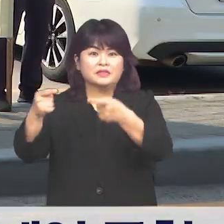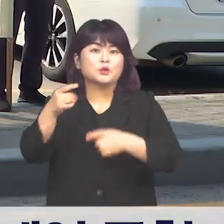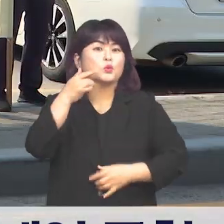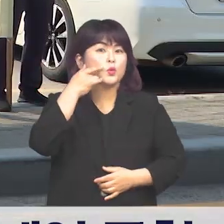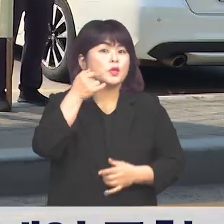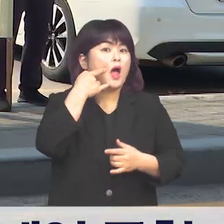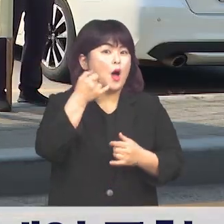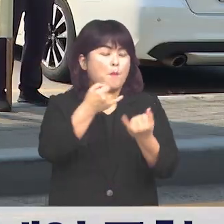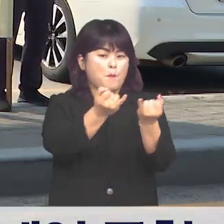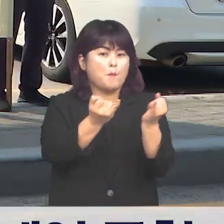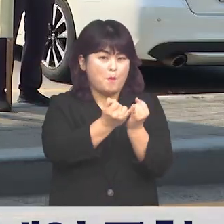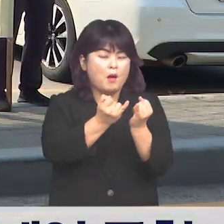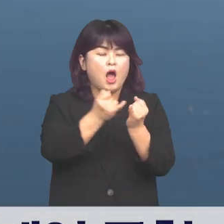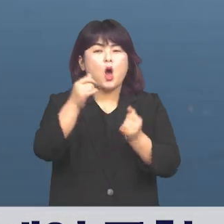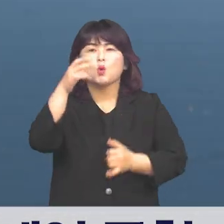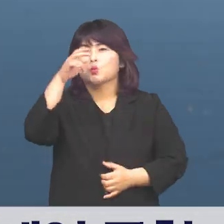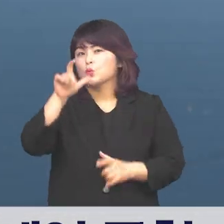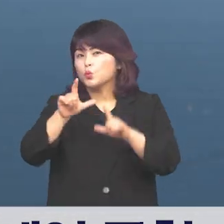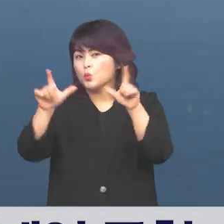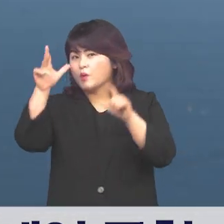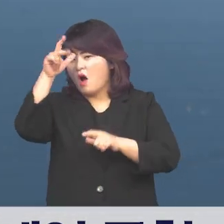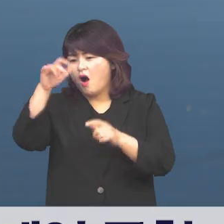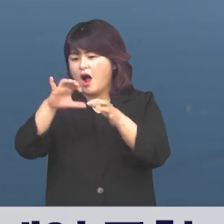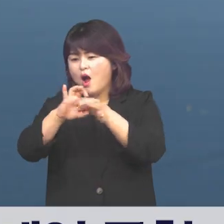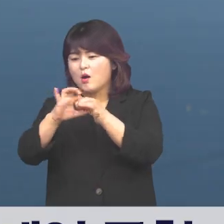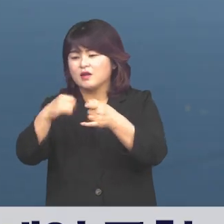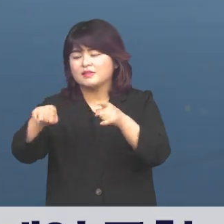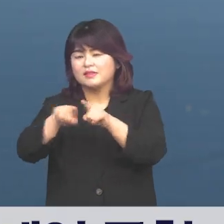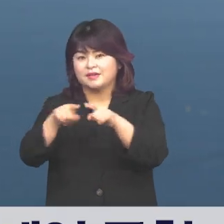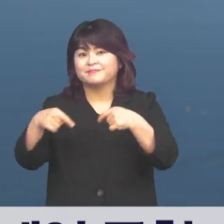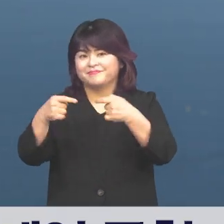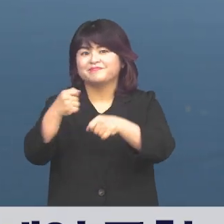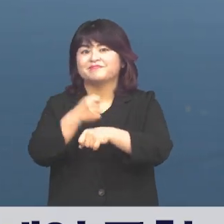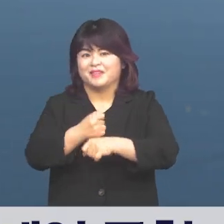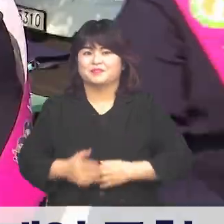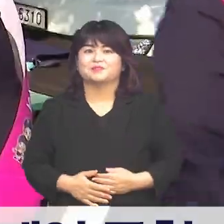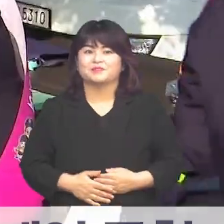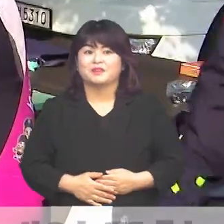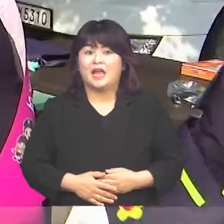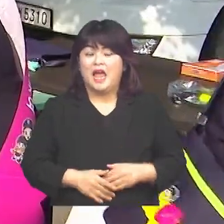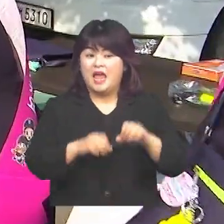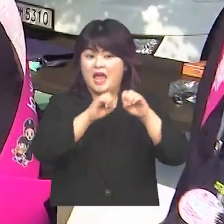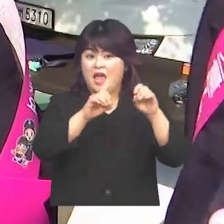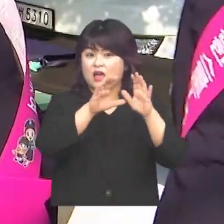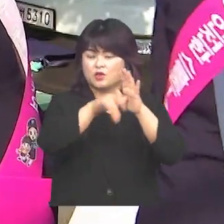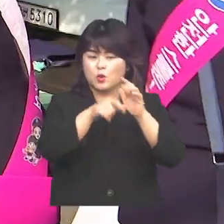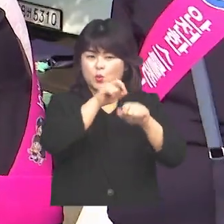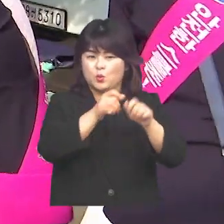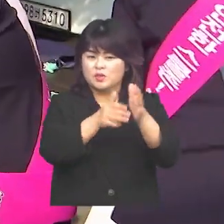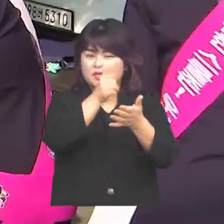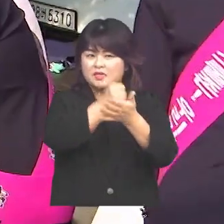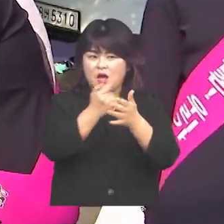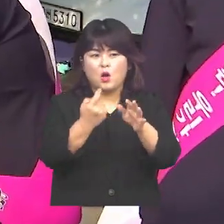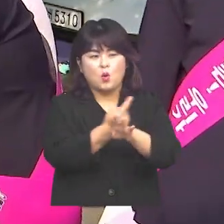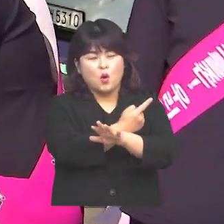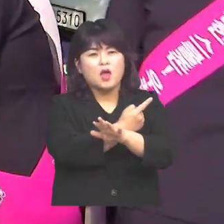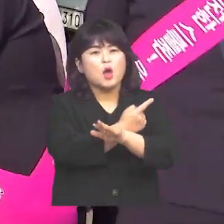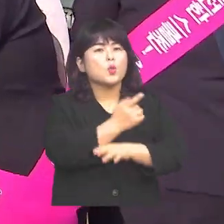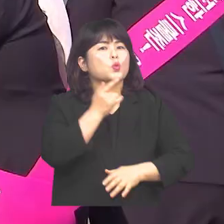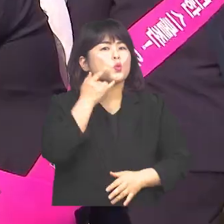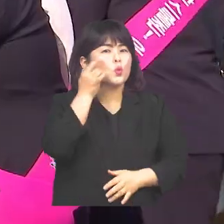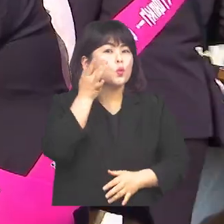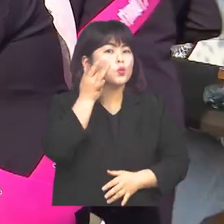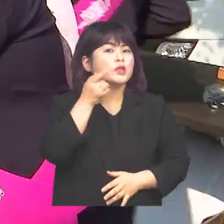캠페인을 동부녹색어머니회 회원, 동부경찰서 관계자 등과 함께 벌였습니다. 이날 캠페인에는 이상일